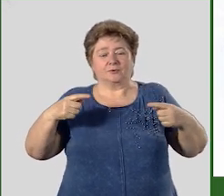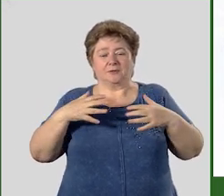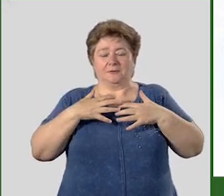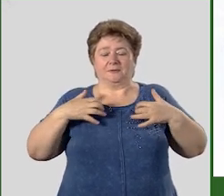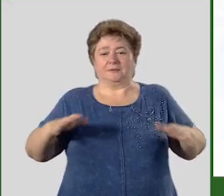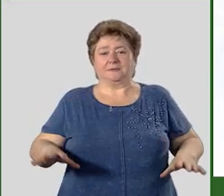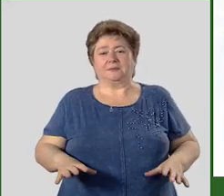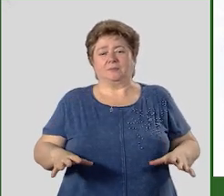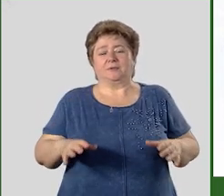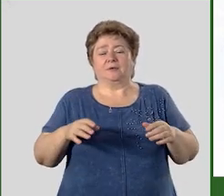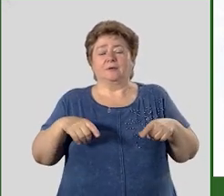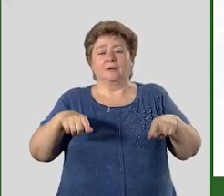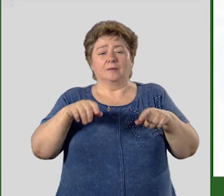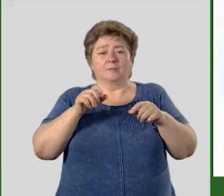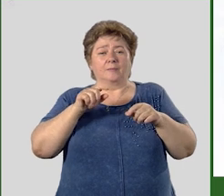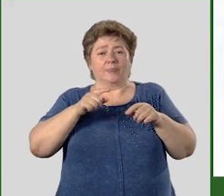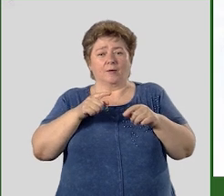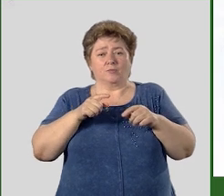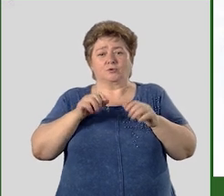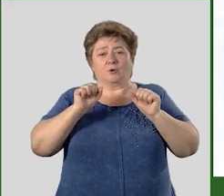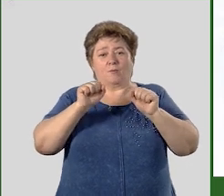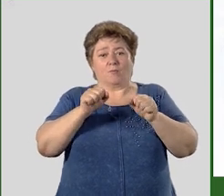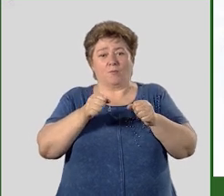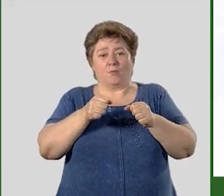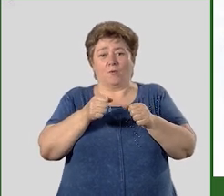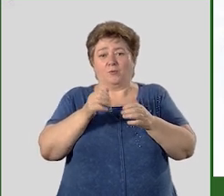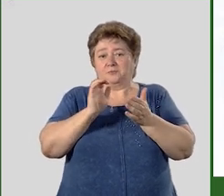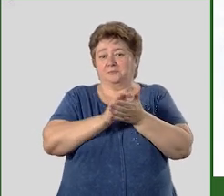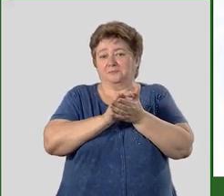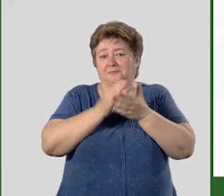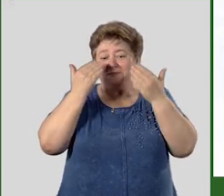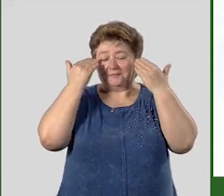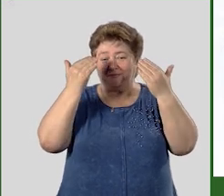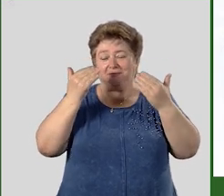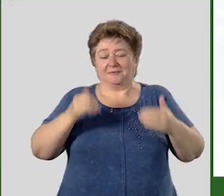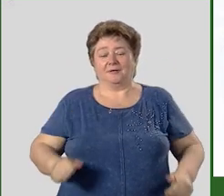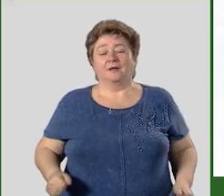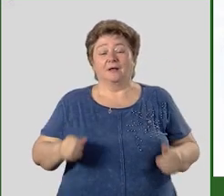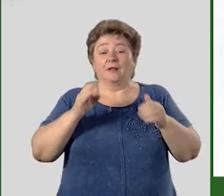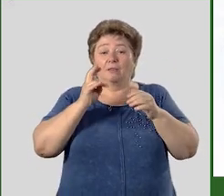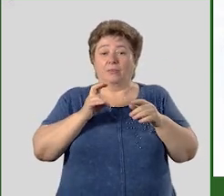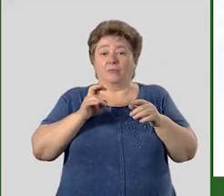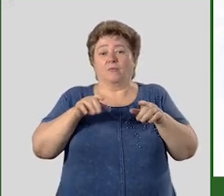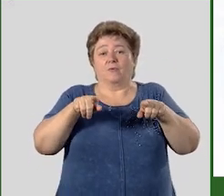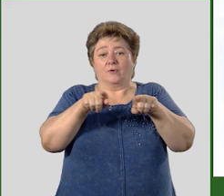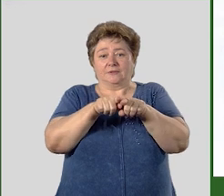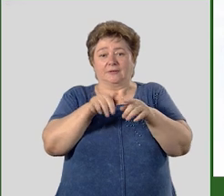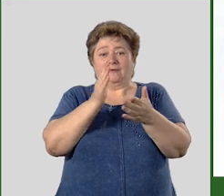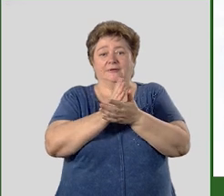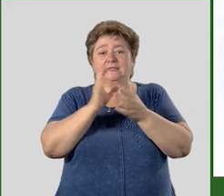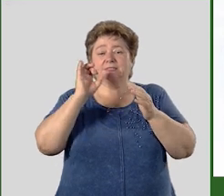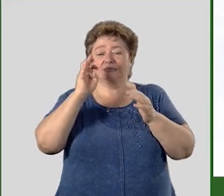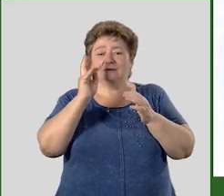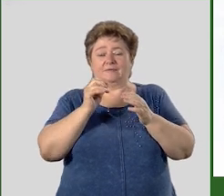зебр, так как они потом могут ее не узнать. А также водятся в